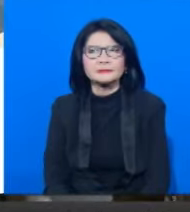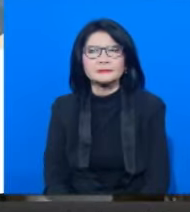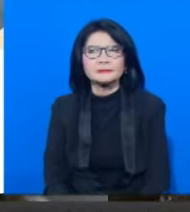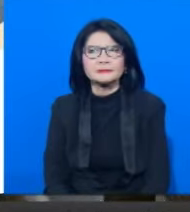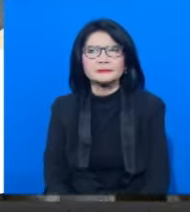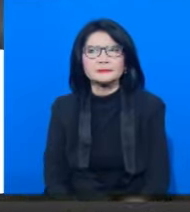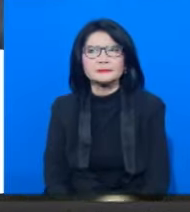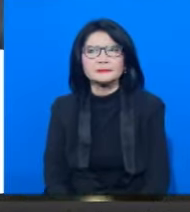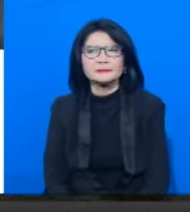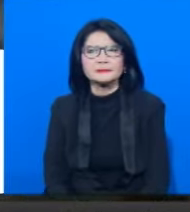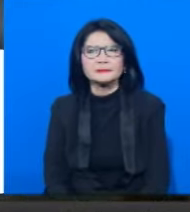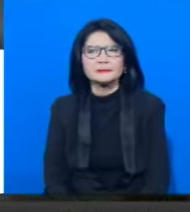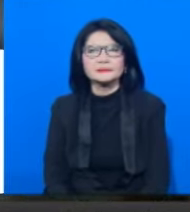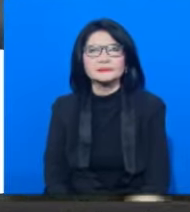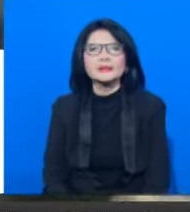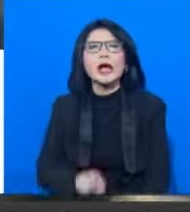2 kodi.